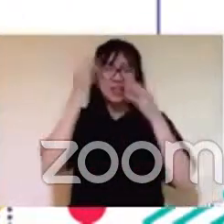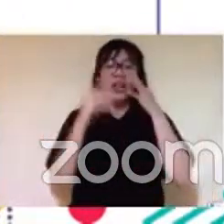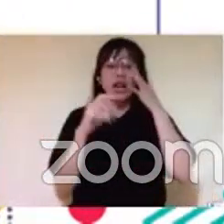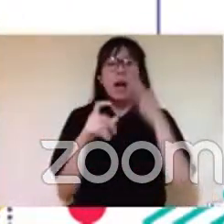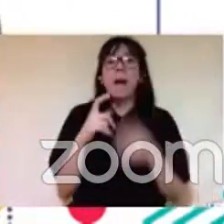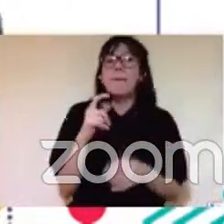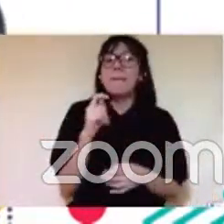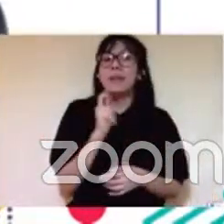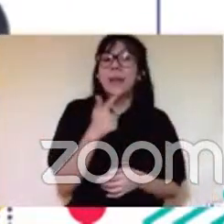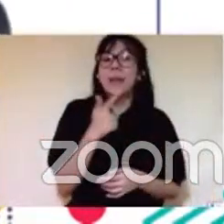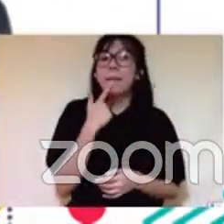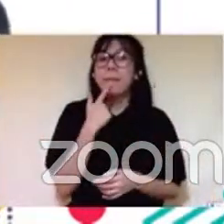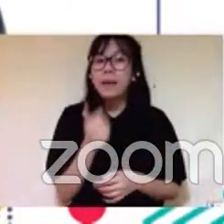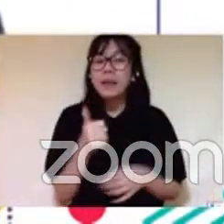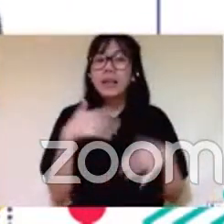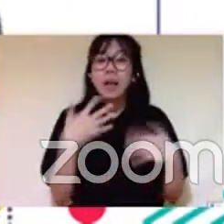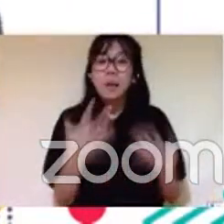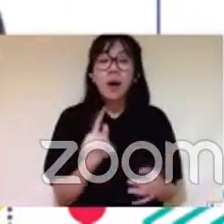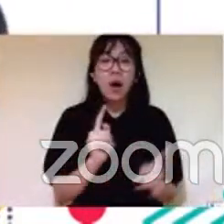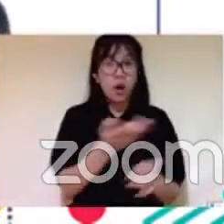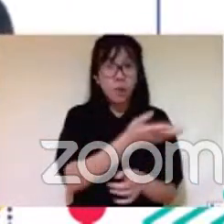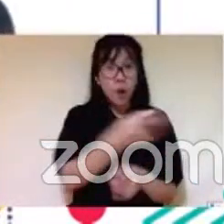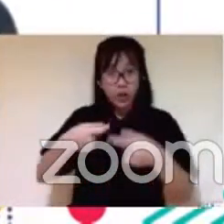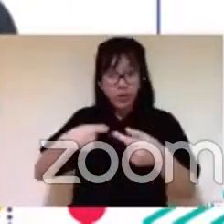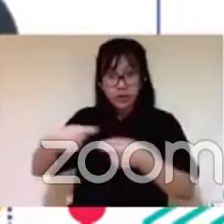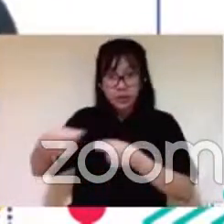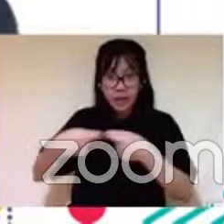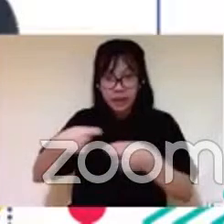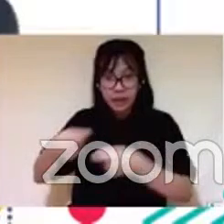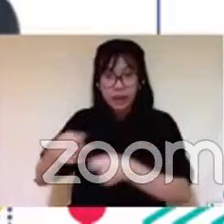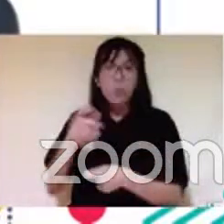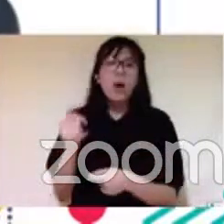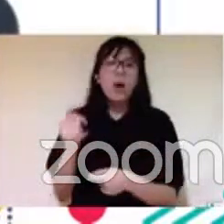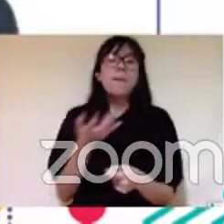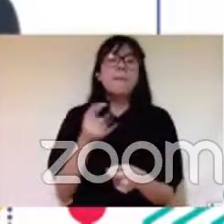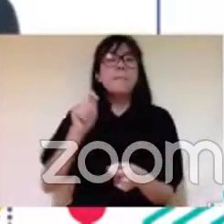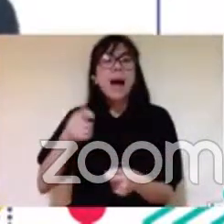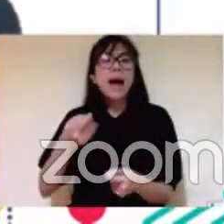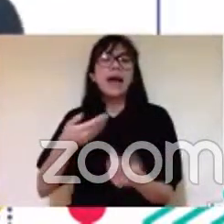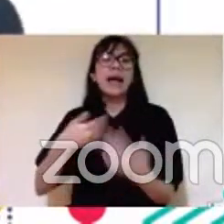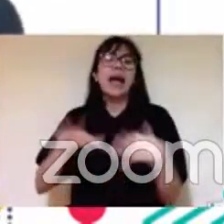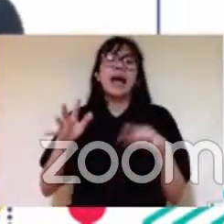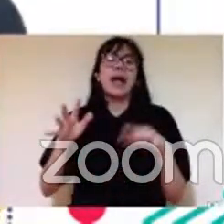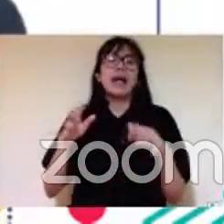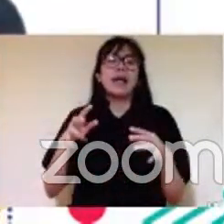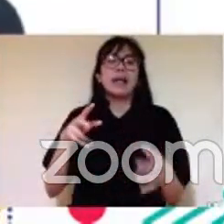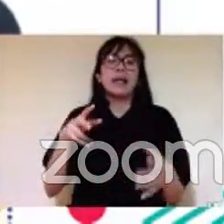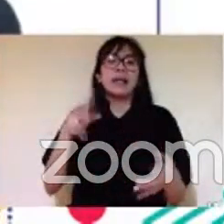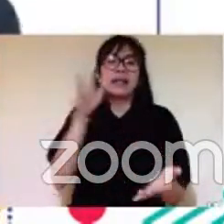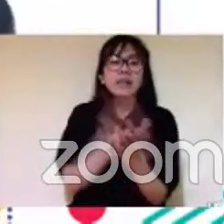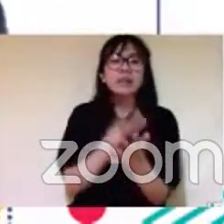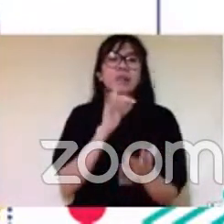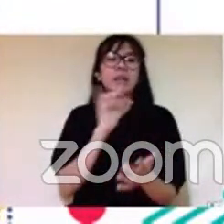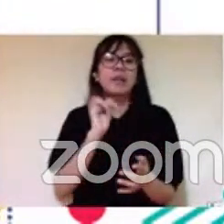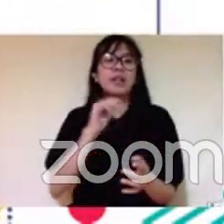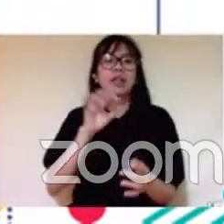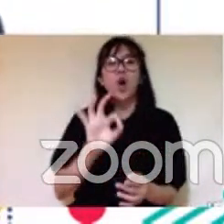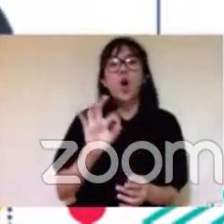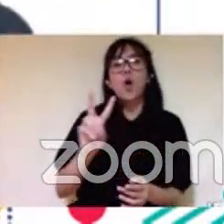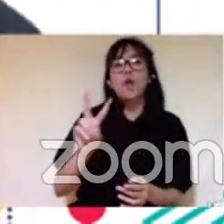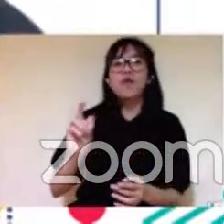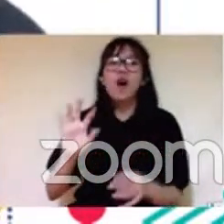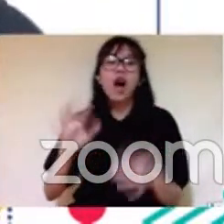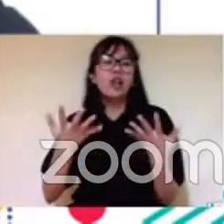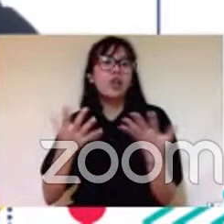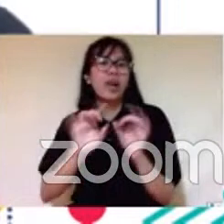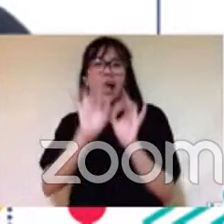Dea adalah silahkan kalau mau transaksi itu yang ke yang resmi, teman-teman, yang formal kayak OVO, jangan ke yang lain, kira-kira demikian.